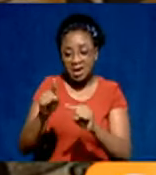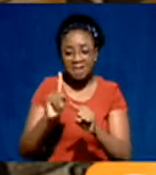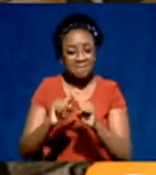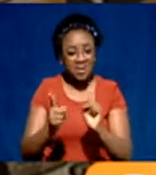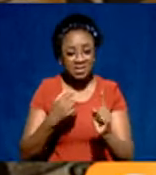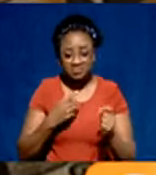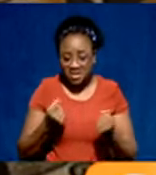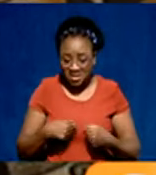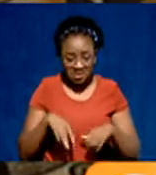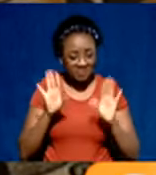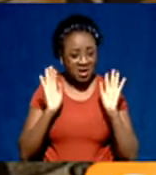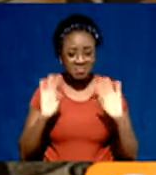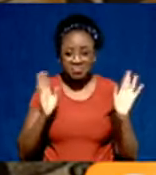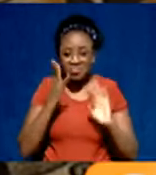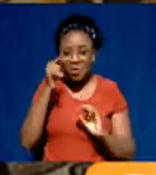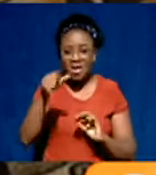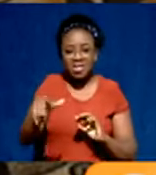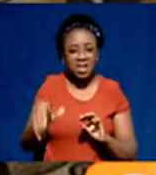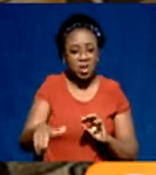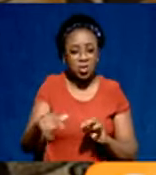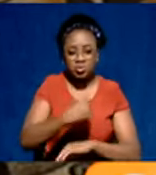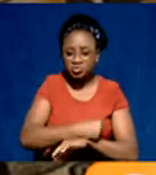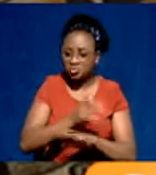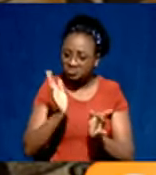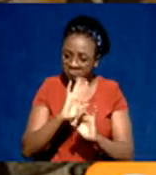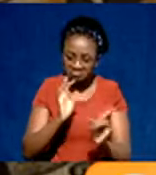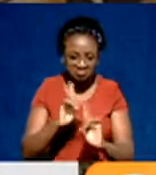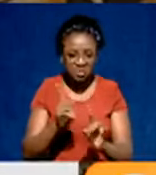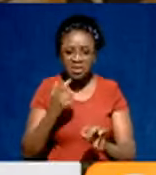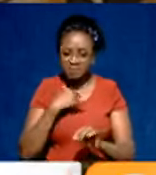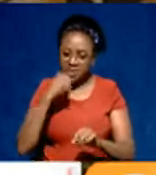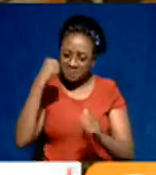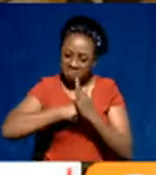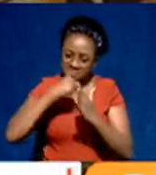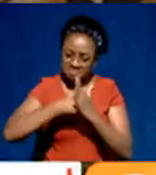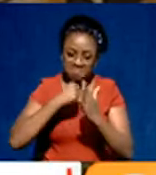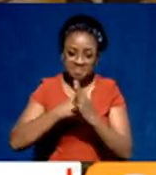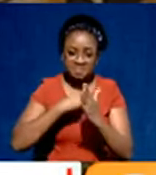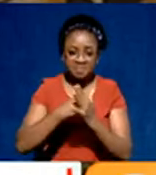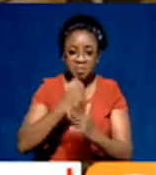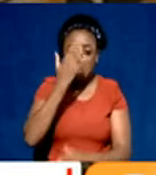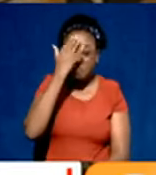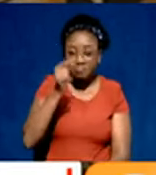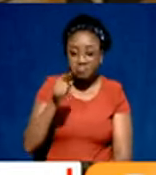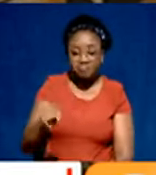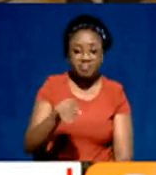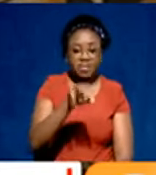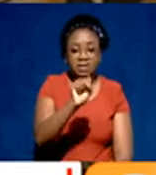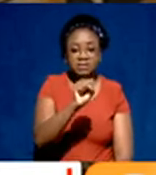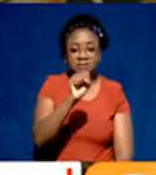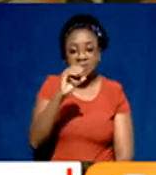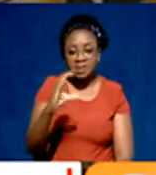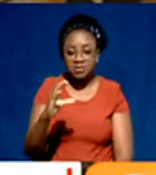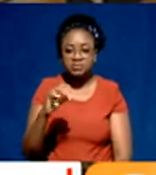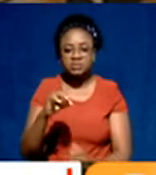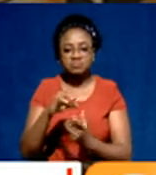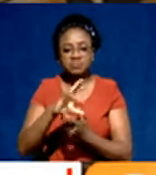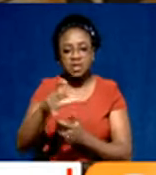haikunizuia kuifikia ndoto yangu ya kupata alama ya A, kwa sababu ilikuwa tu sub county school na mixed day